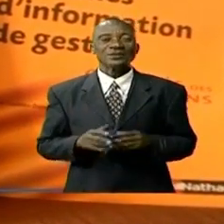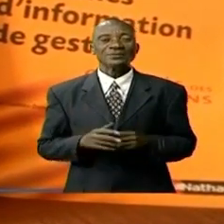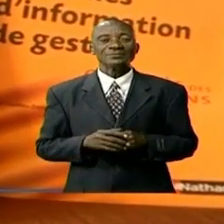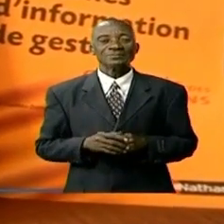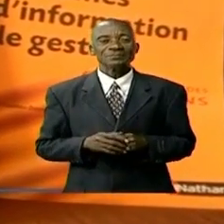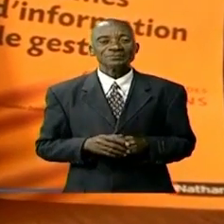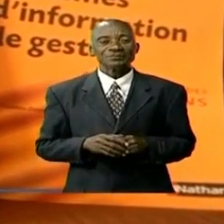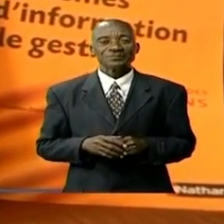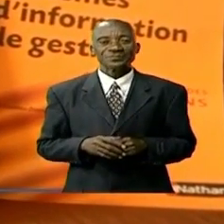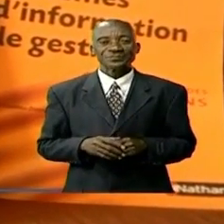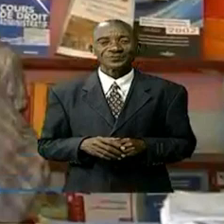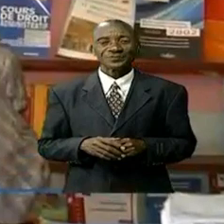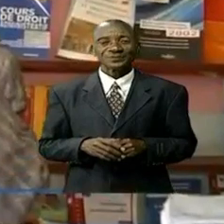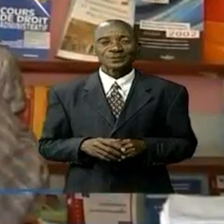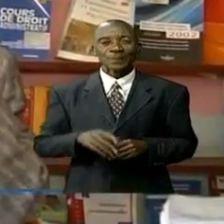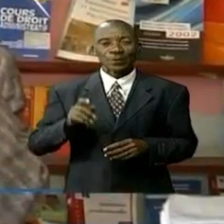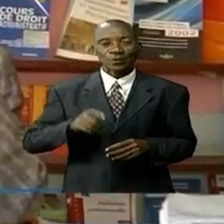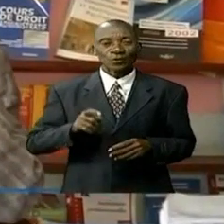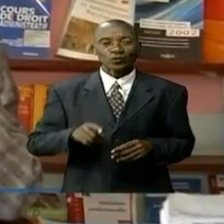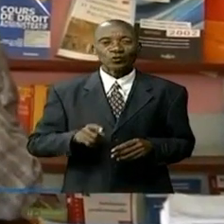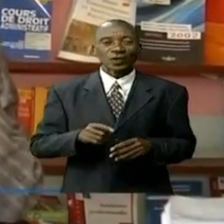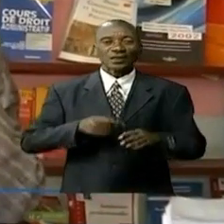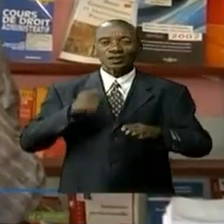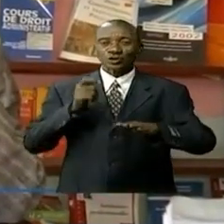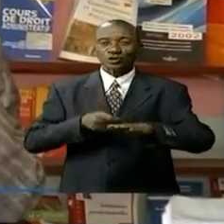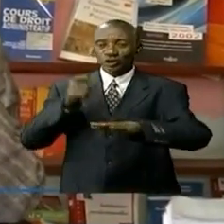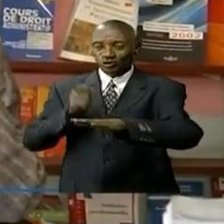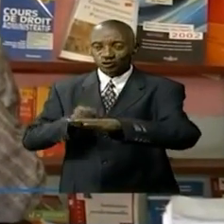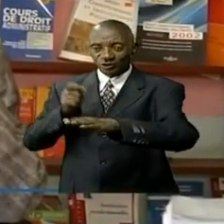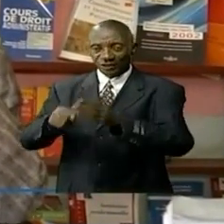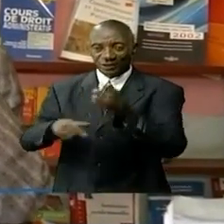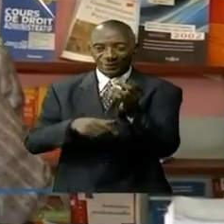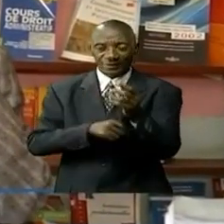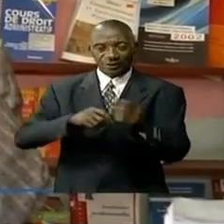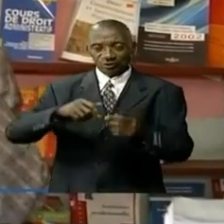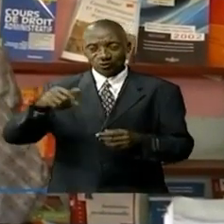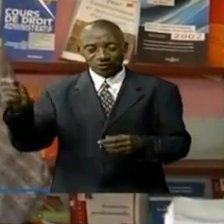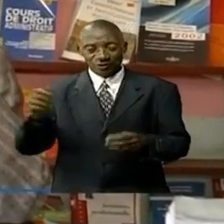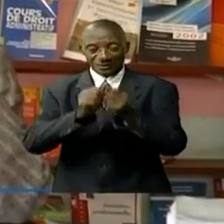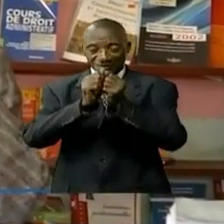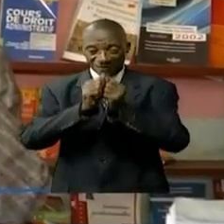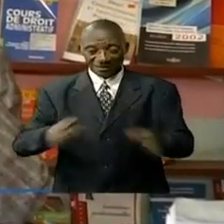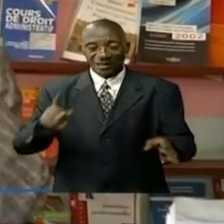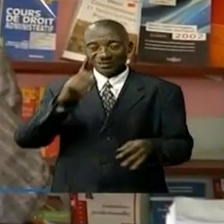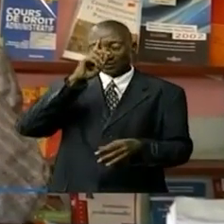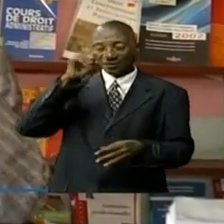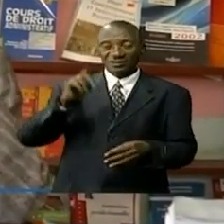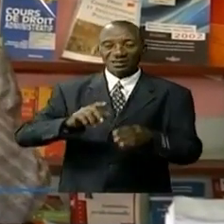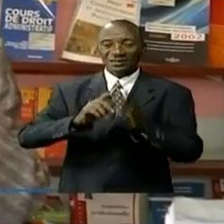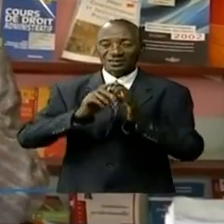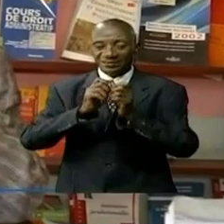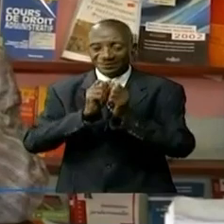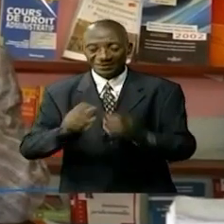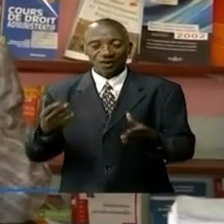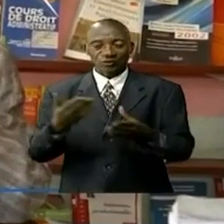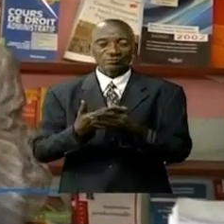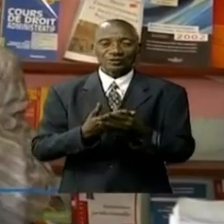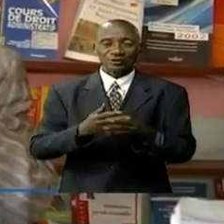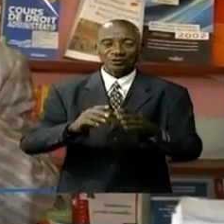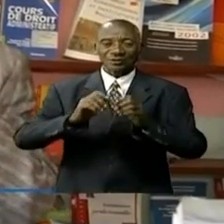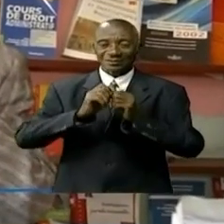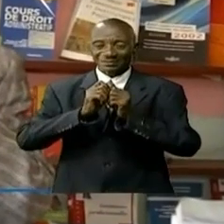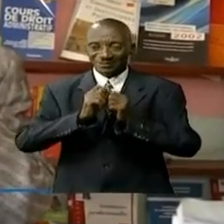juger une université sans la production scientifique, sans la documentation, sans une bibliothèque, sans des livres de